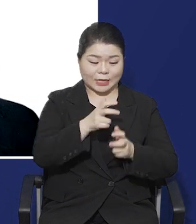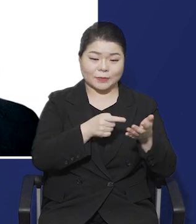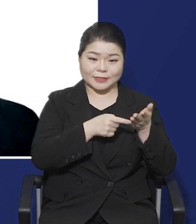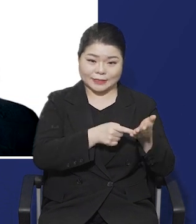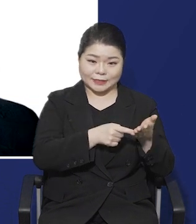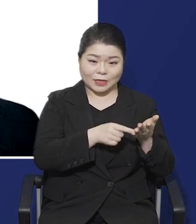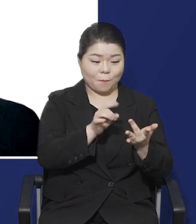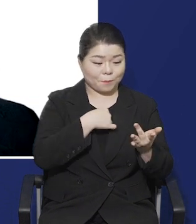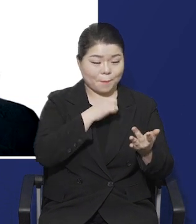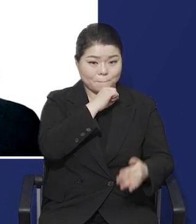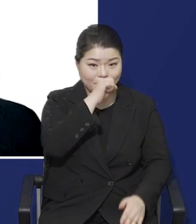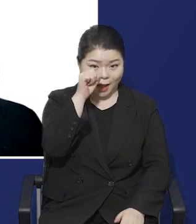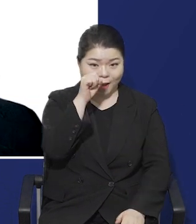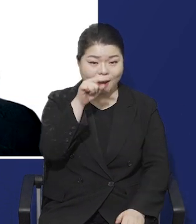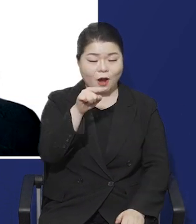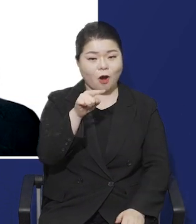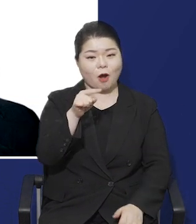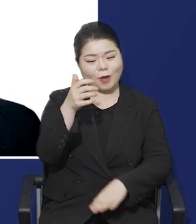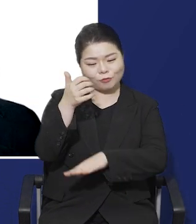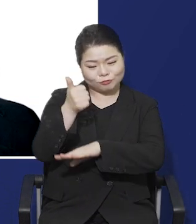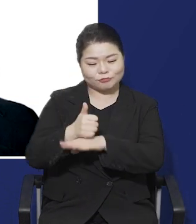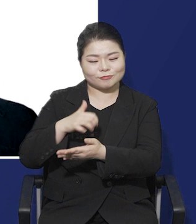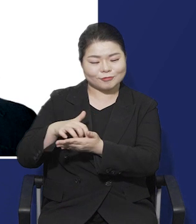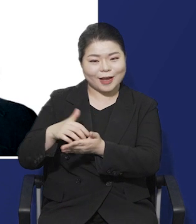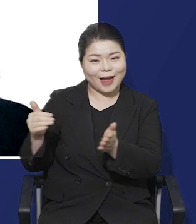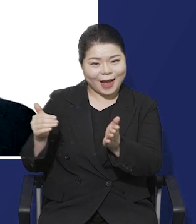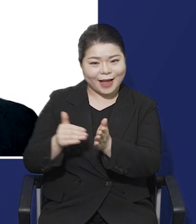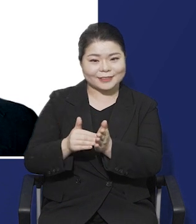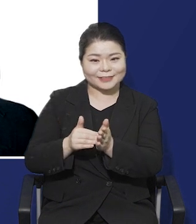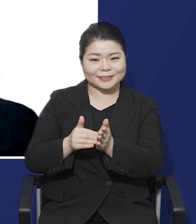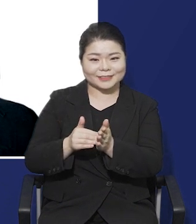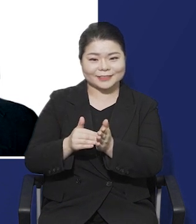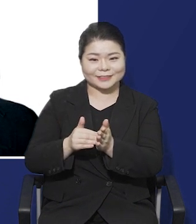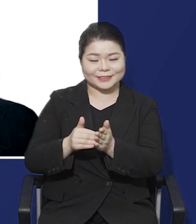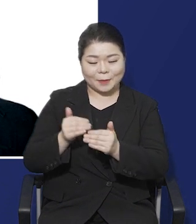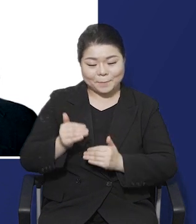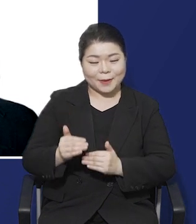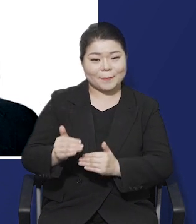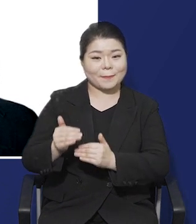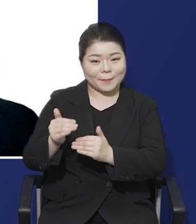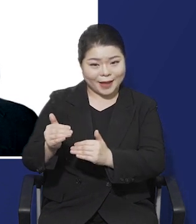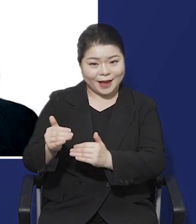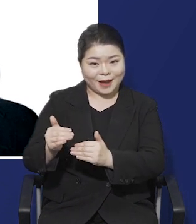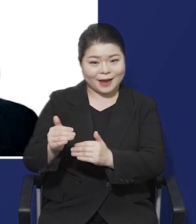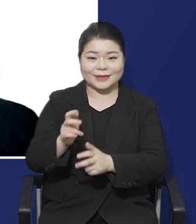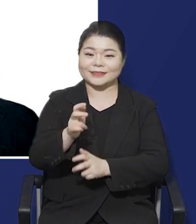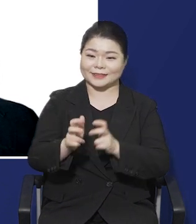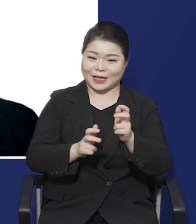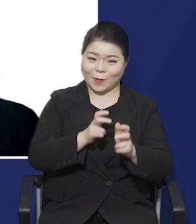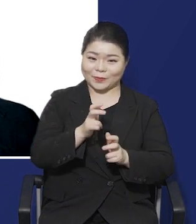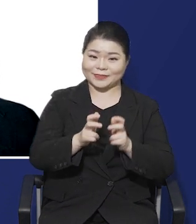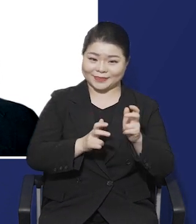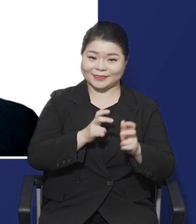및 선정을 통해서 바우처 정산까지 이러한 어, 단계를 통해서 사업을